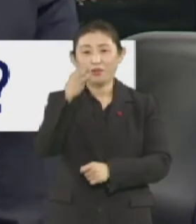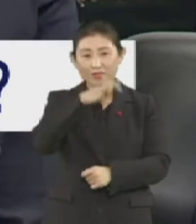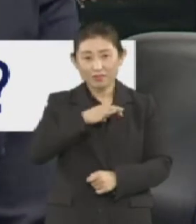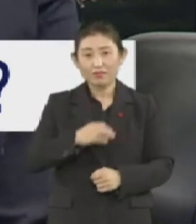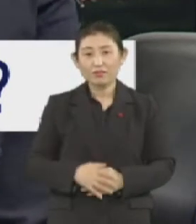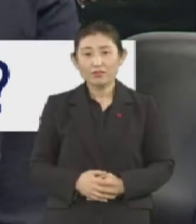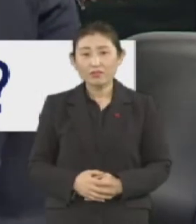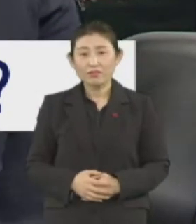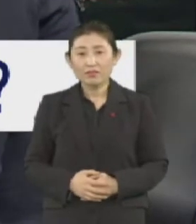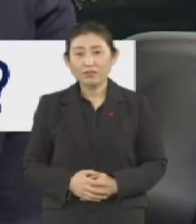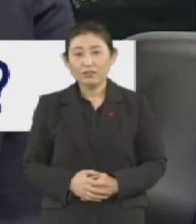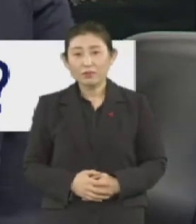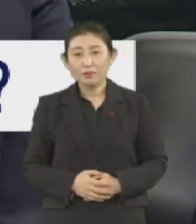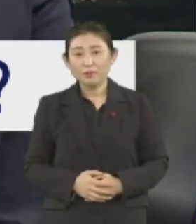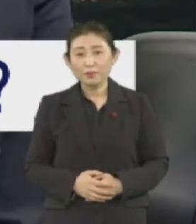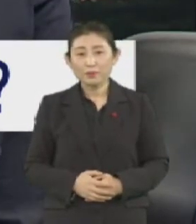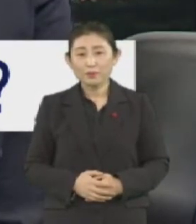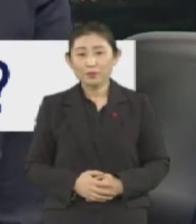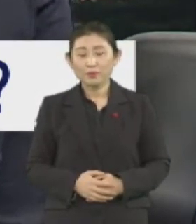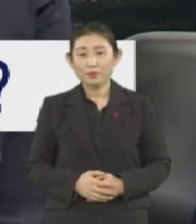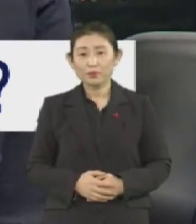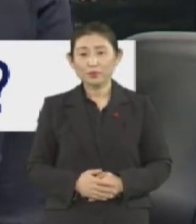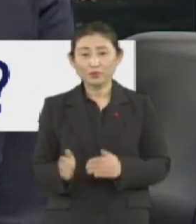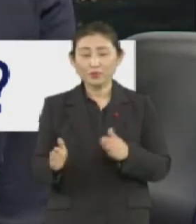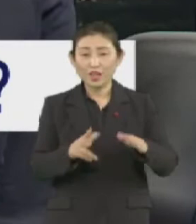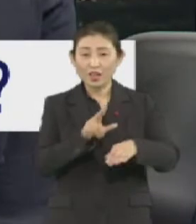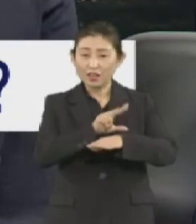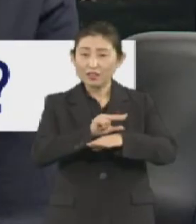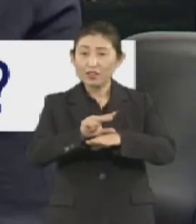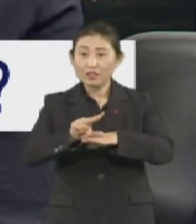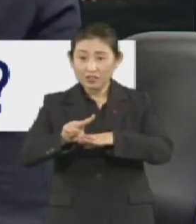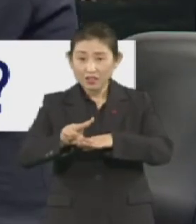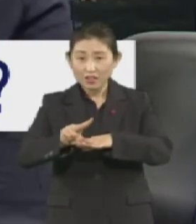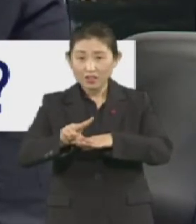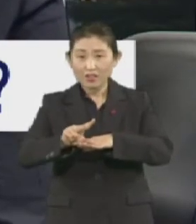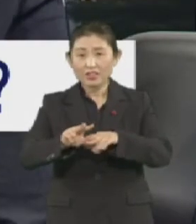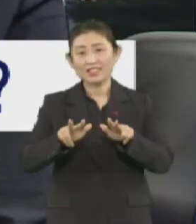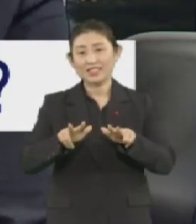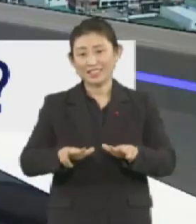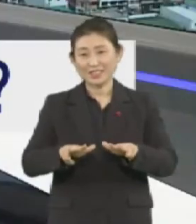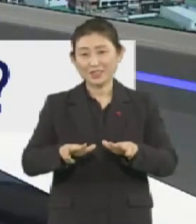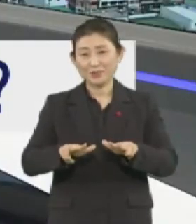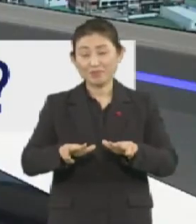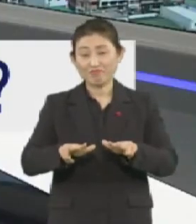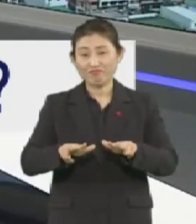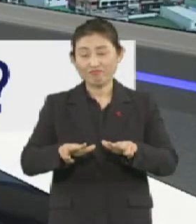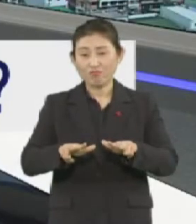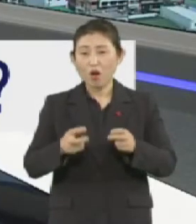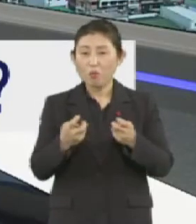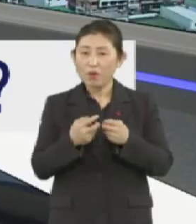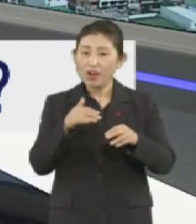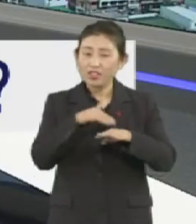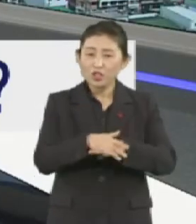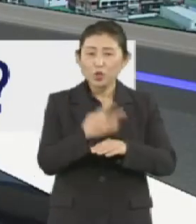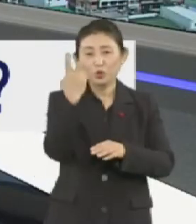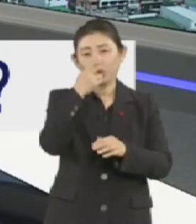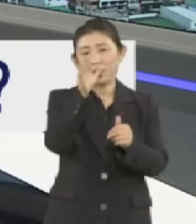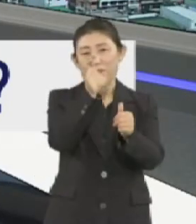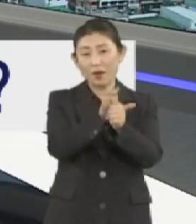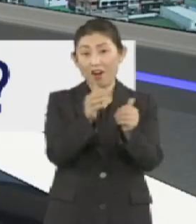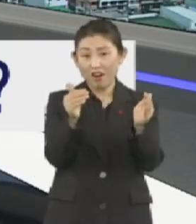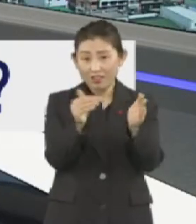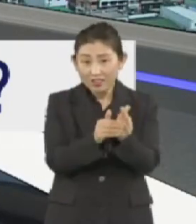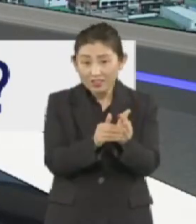것으로 봅니다. 또한 도시철도 2호선 트램과 관련돼서는 현재 급전 방식에 대한 용역 결과가 나와서